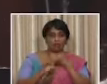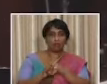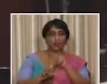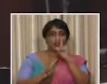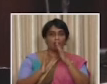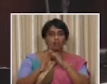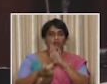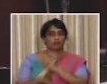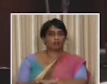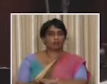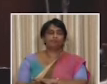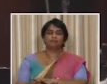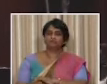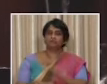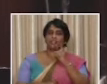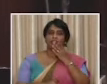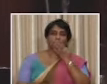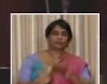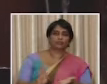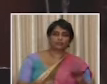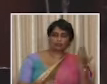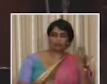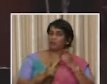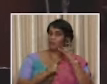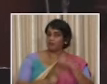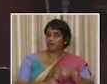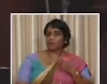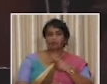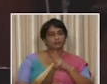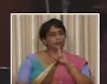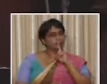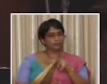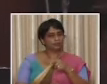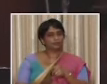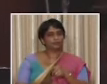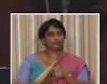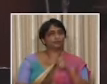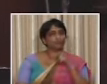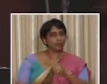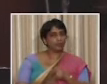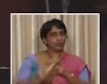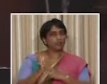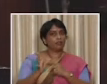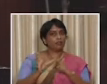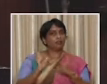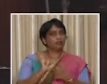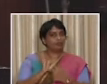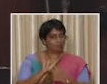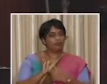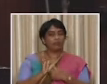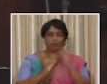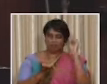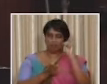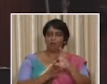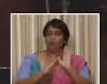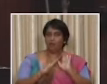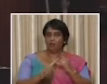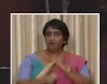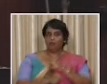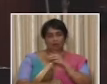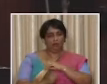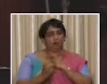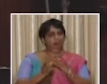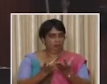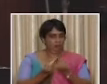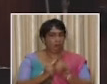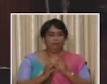දරුවෙක් ගෙදර තියෙන තත්ත්වයට අද පත් වෙලා තියෙනවා. ඉතින් ඒ නිසා මම යෝජනා කරනවා මේ වැට් බද්ද ගහන්න ඕන තමයි. රජයේ ආදායම් වැඩි කරගන්න